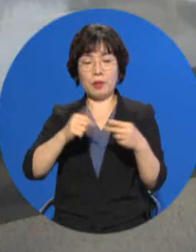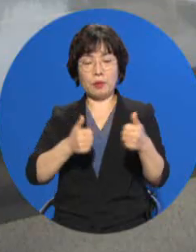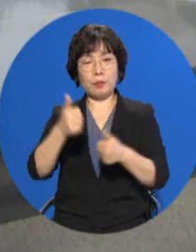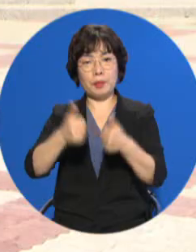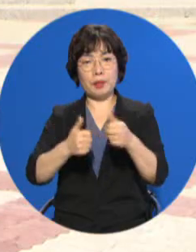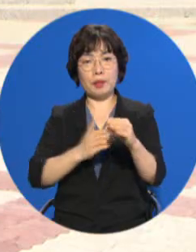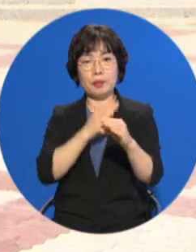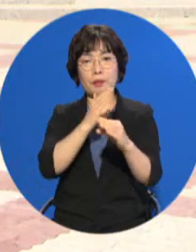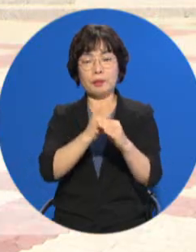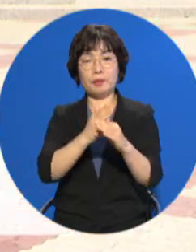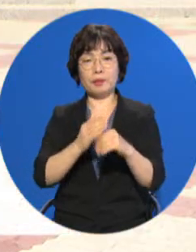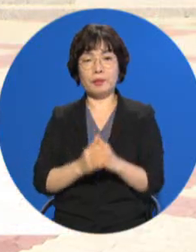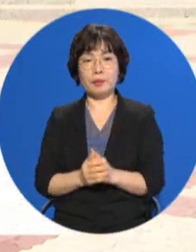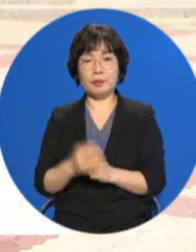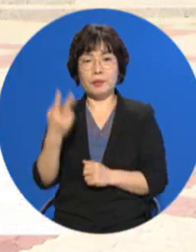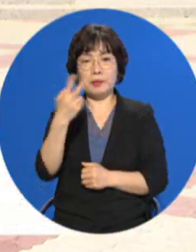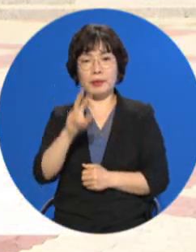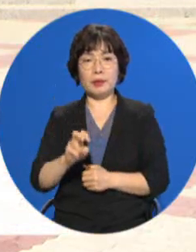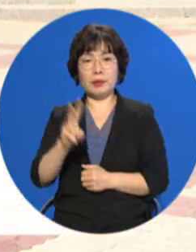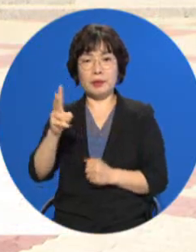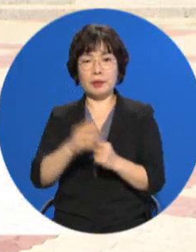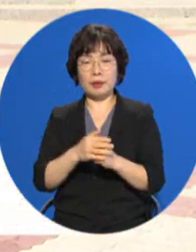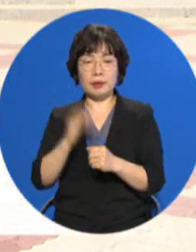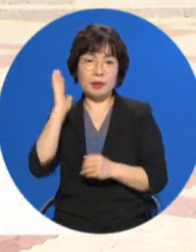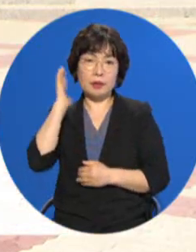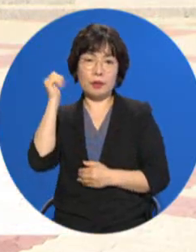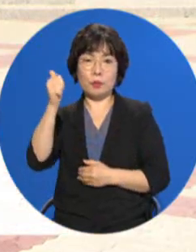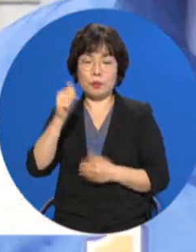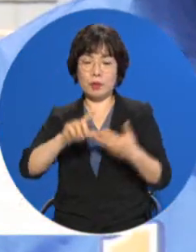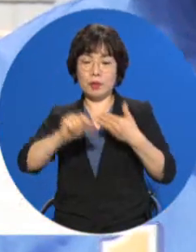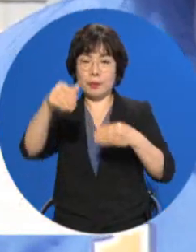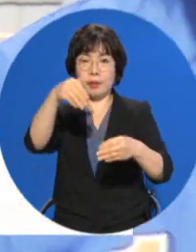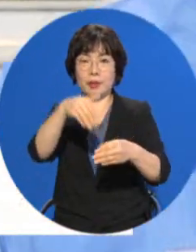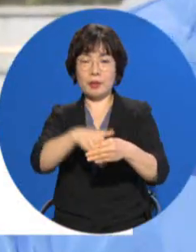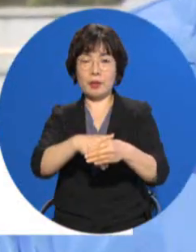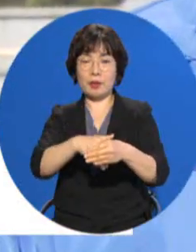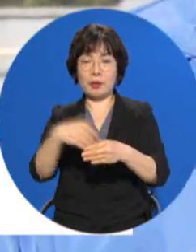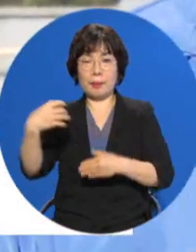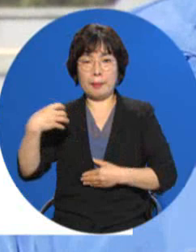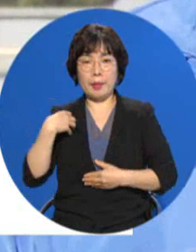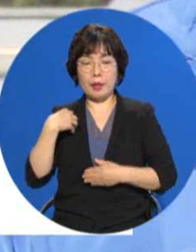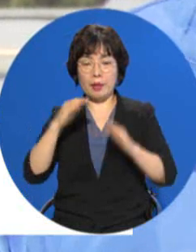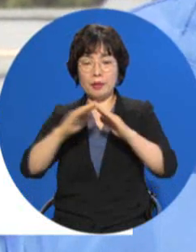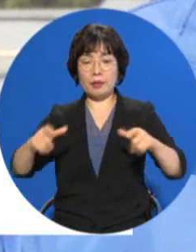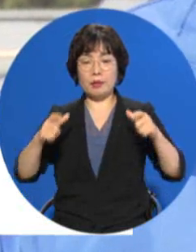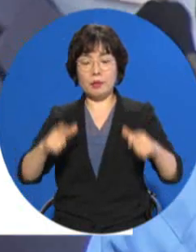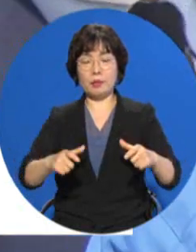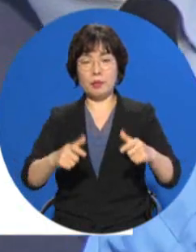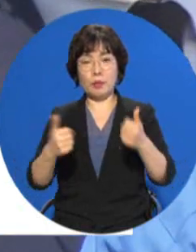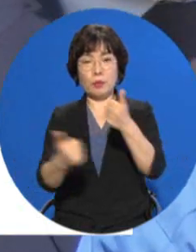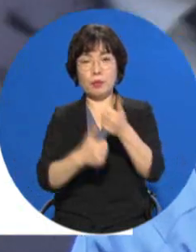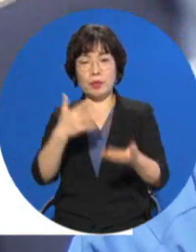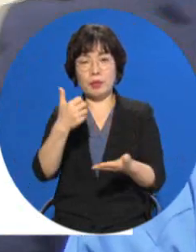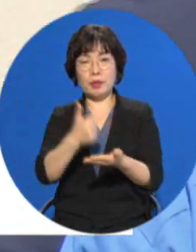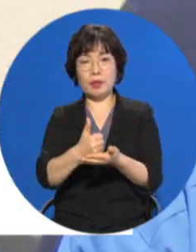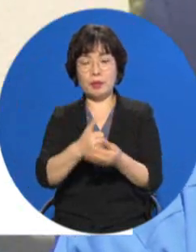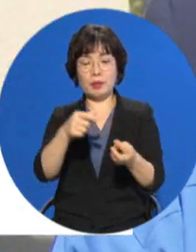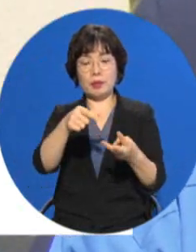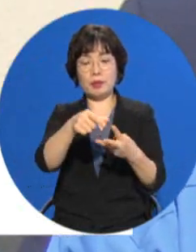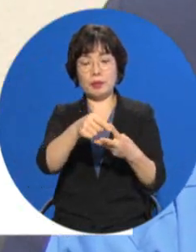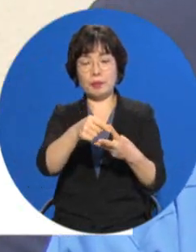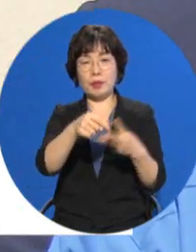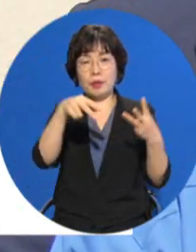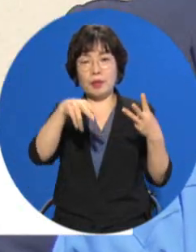예상됩니다. 또 2022년 대선과 지방선거에서 역할을 해야 할 전남 도당 위원장은